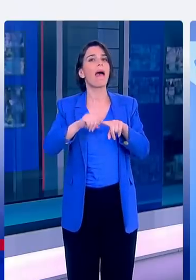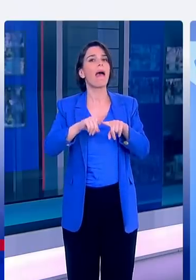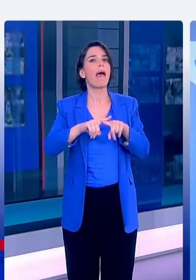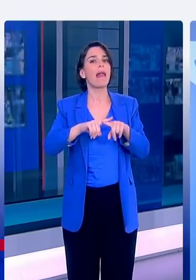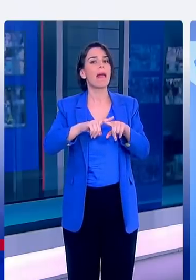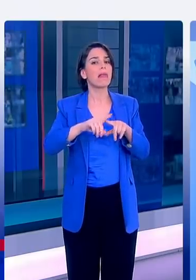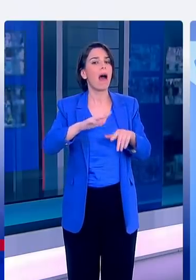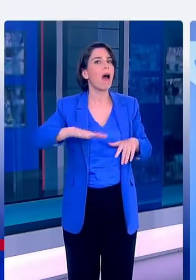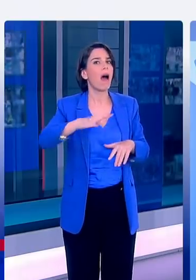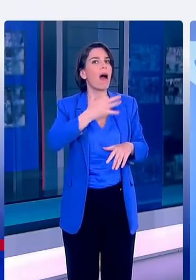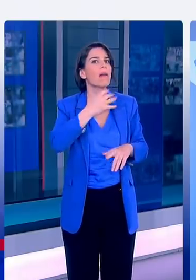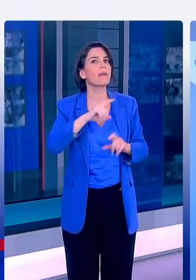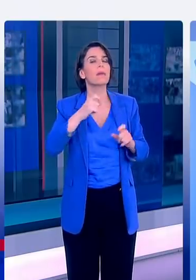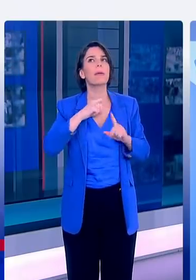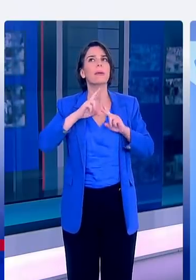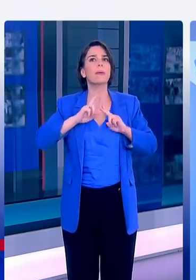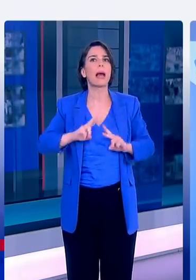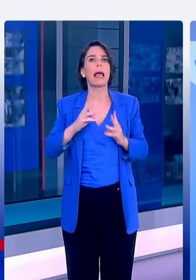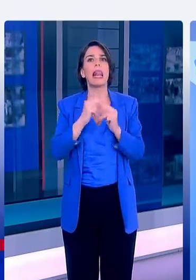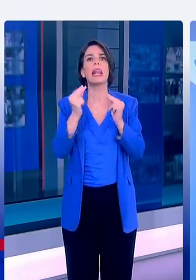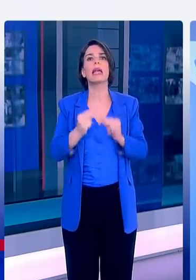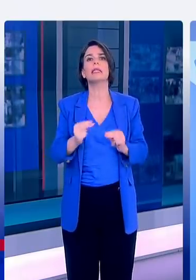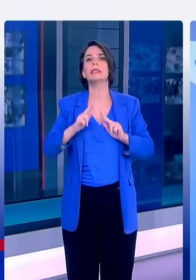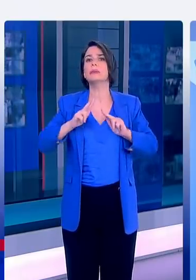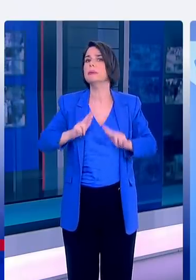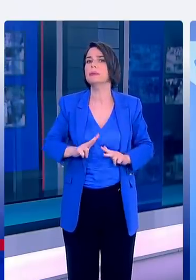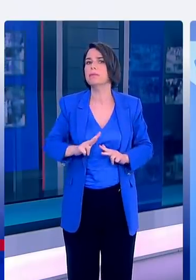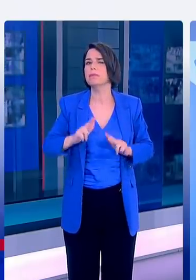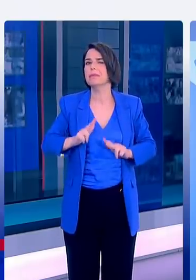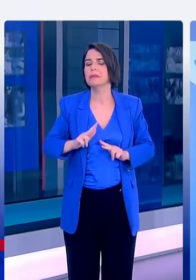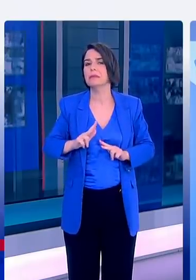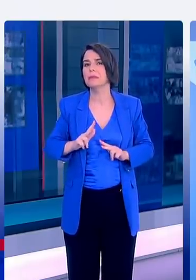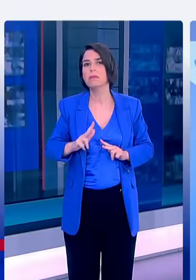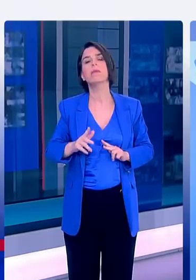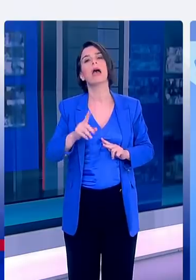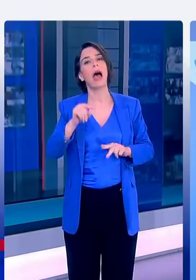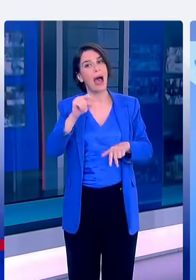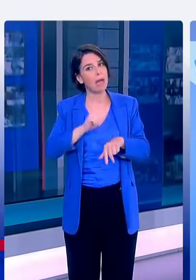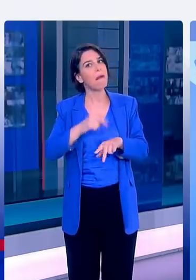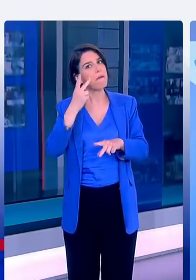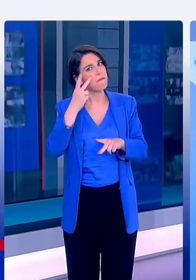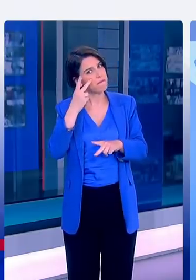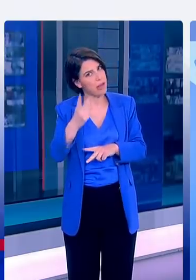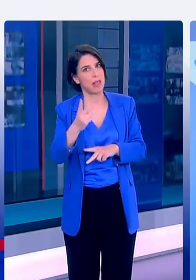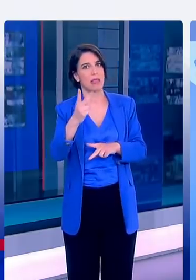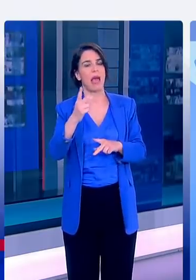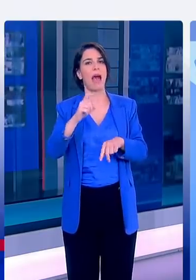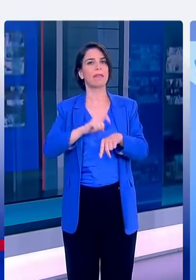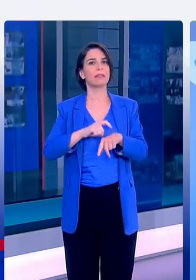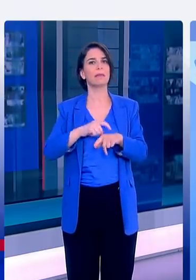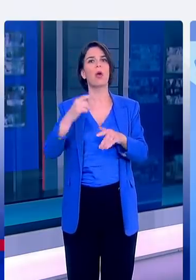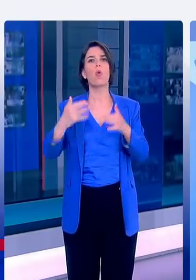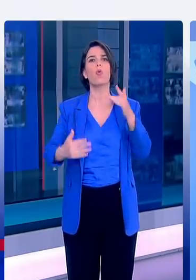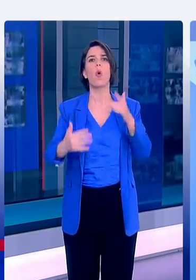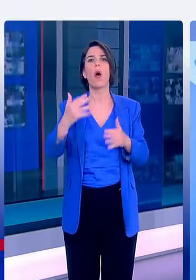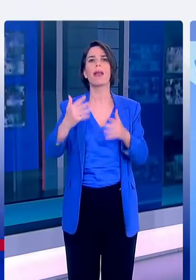είναι η άμεση ανακούφιση. Και αυτή την ανακούφιση θα τη δει, ήδη αρχίζει και τη βλέπει. Ήδη οι λογαριασμοί οι